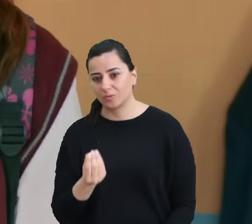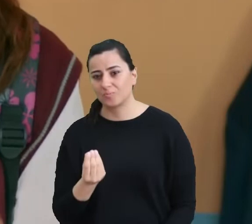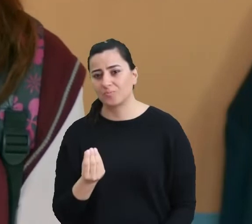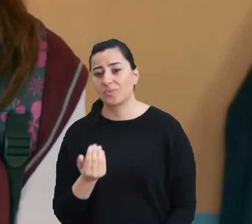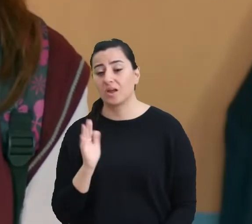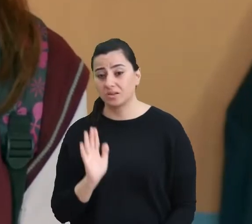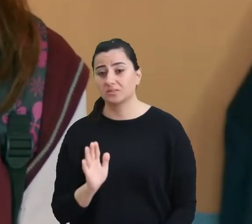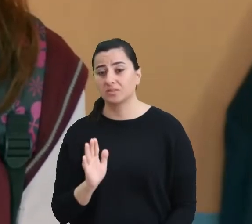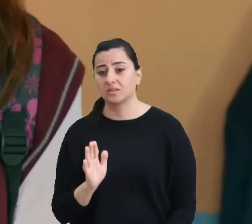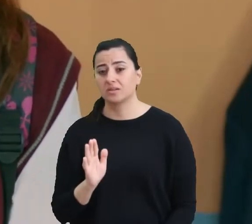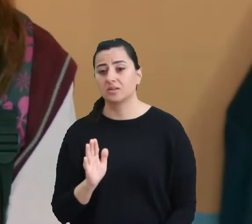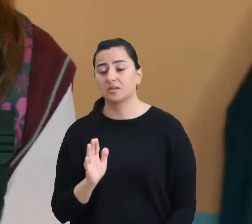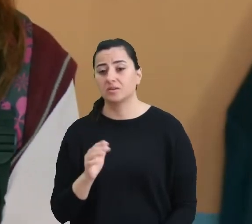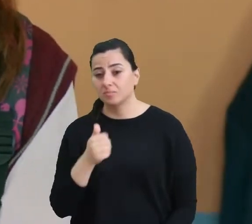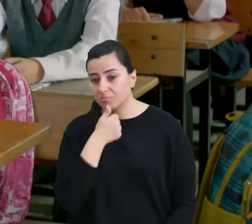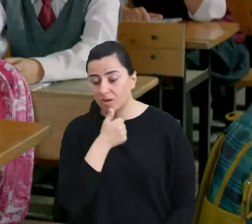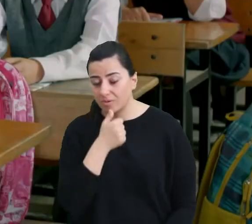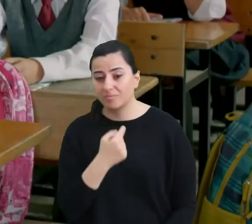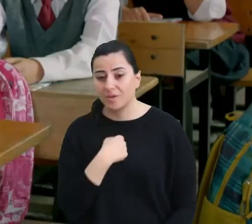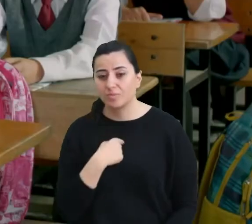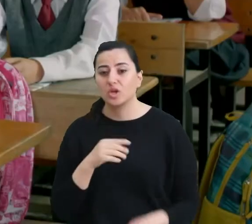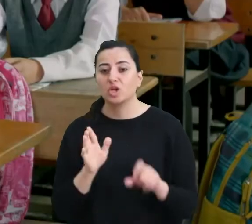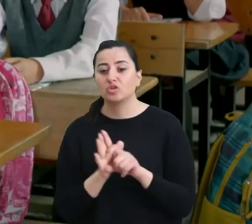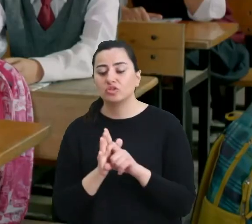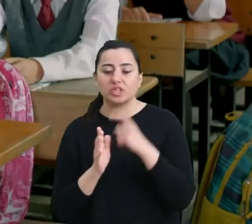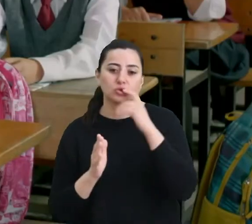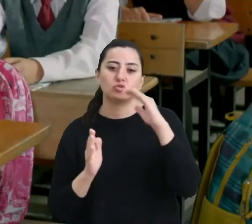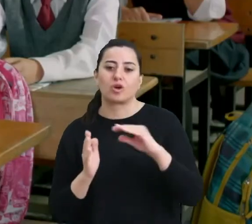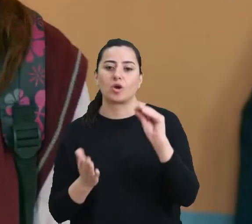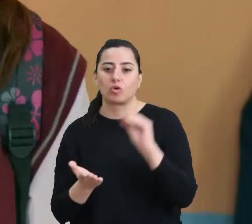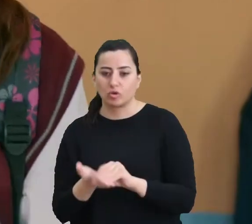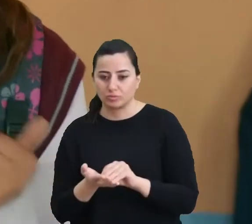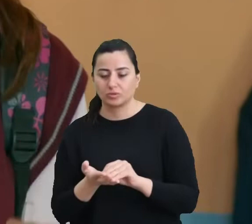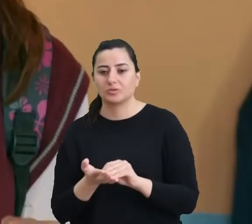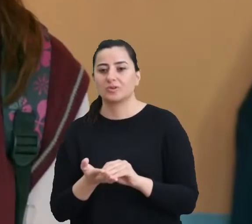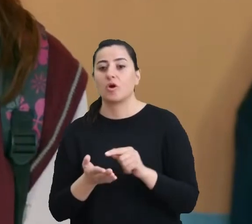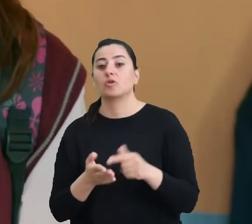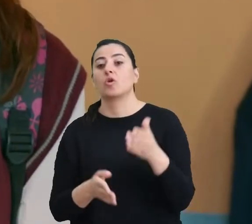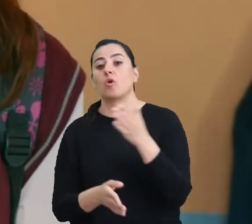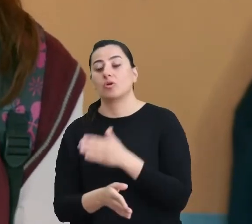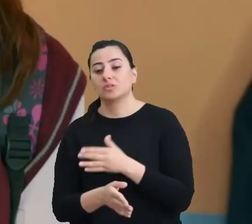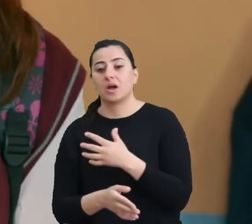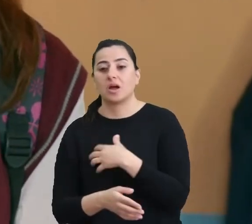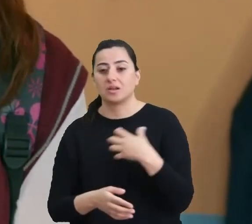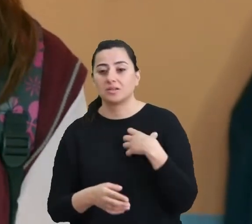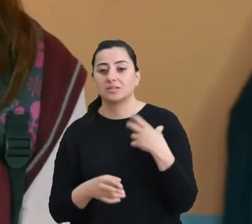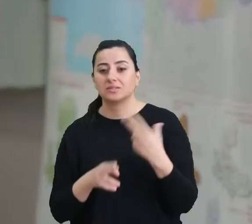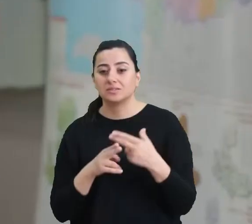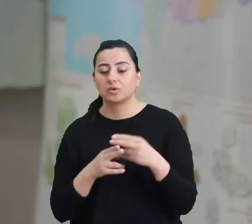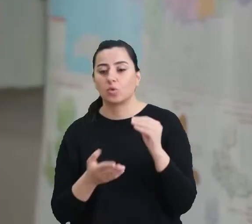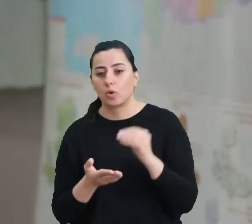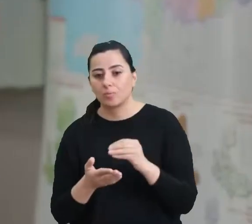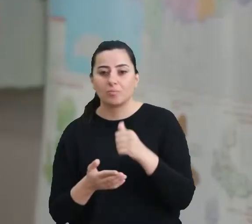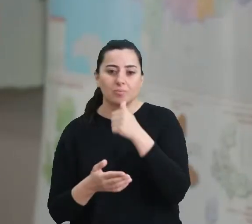diyorsunuz? Aslında her şey babamın beni nüfusta küçük yazdırmasından başlamış. Tabii ondan önce de anamın bana isim koyam